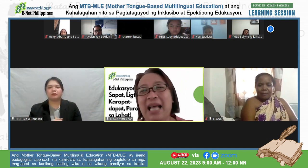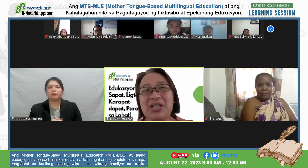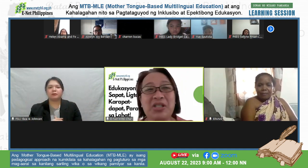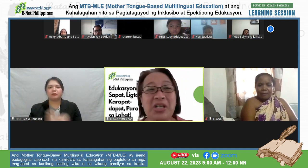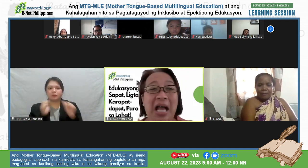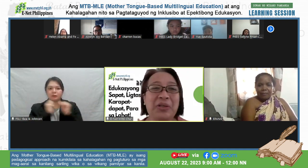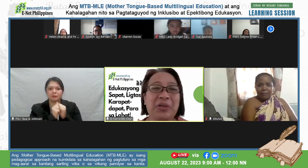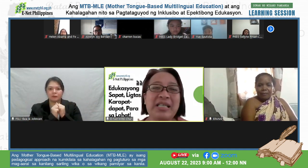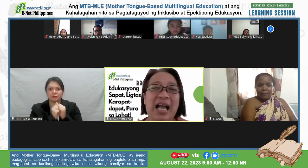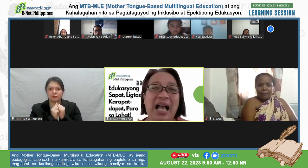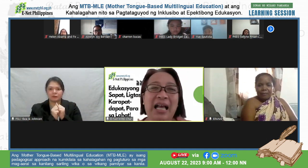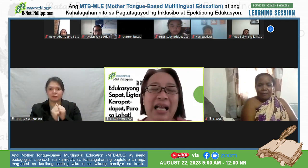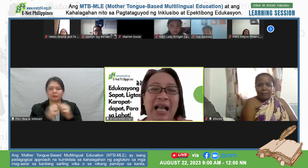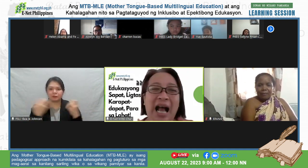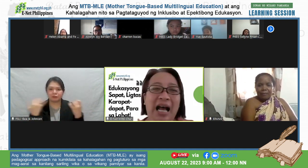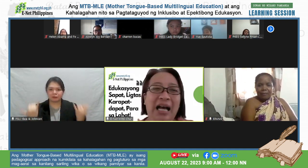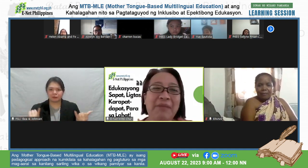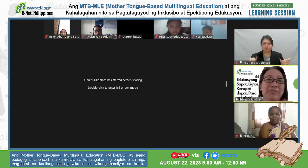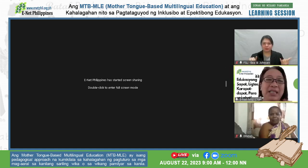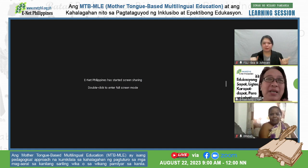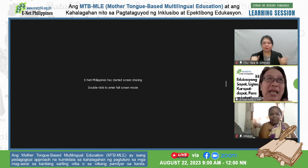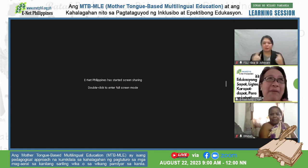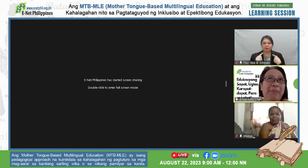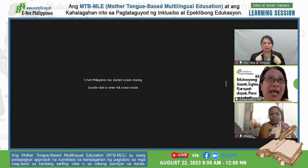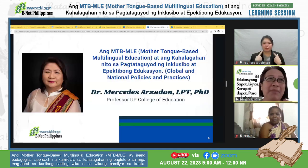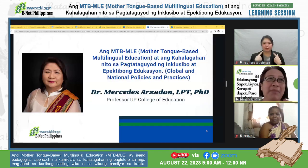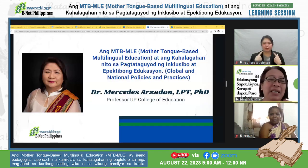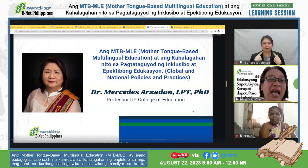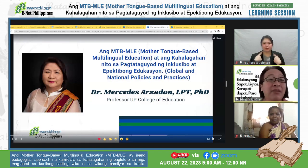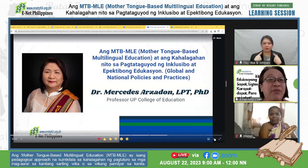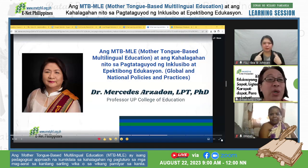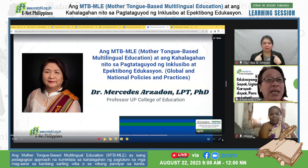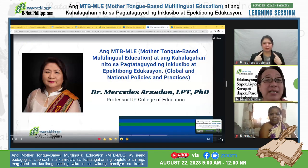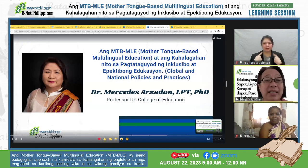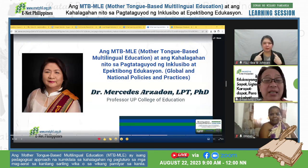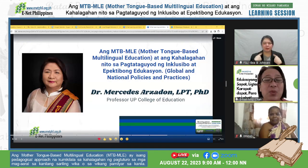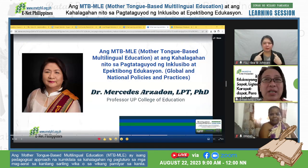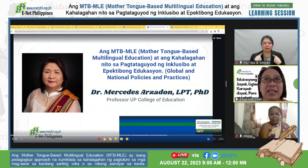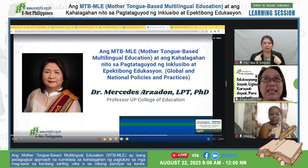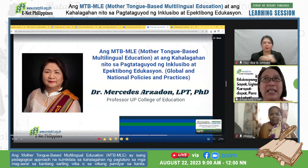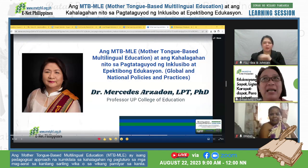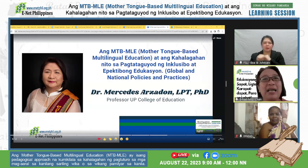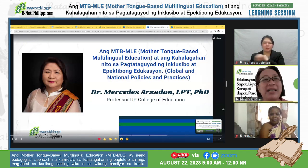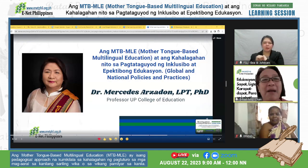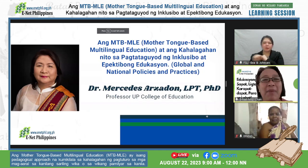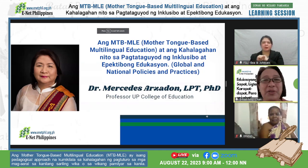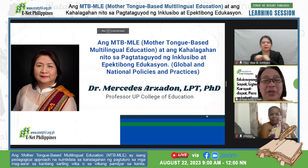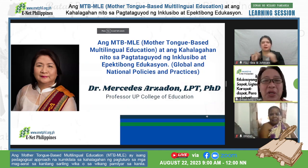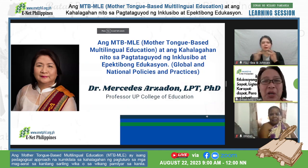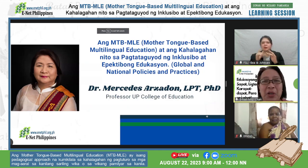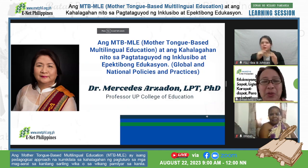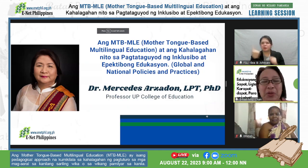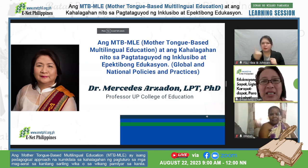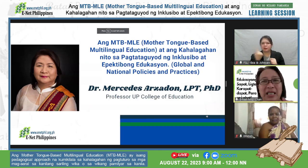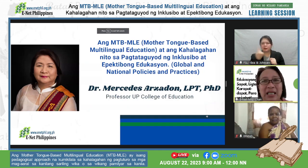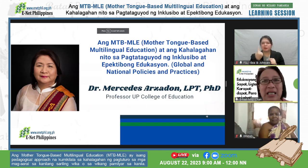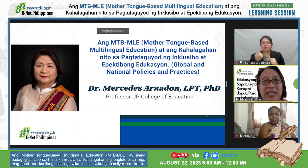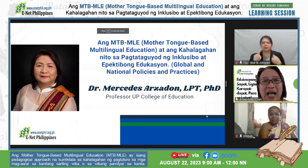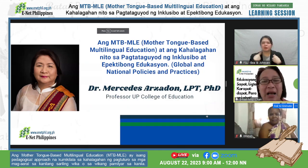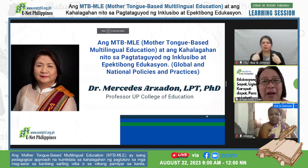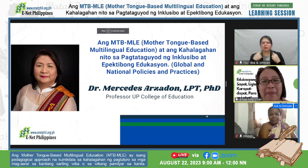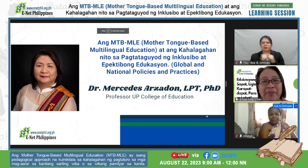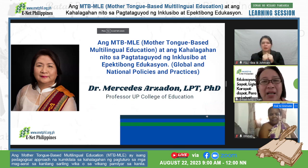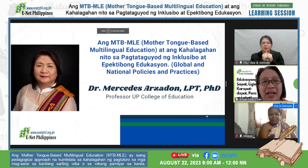Kasama natin siya, no, sa MTB MLE Advocates Network, at hindi lang kasama, no, kundi